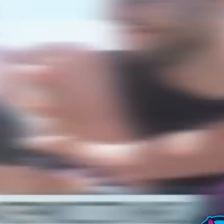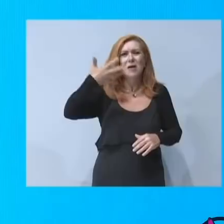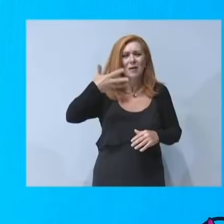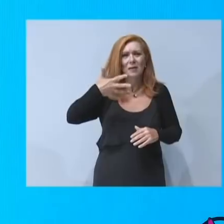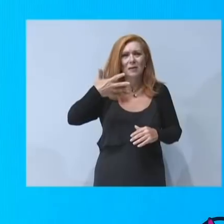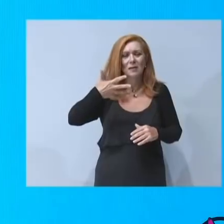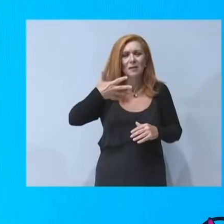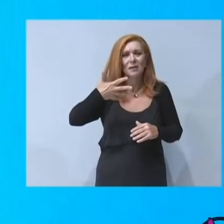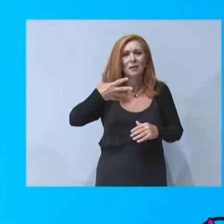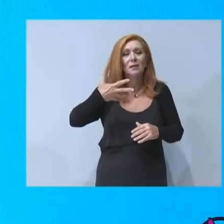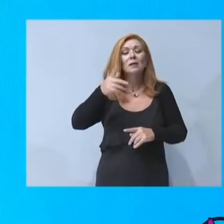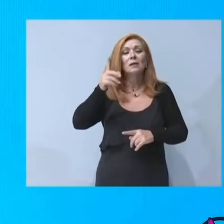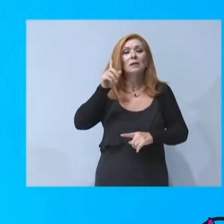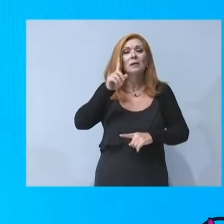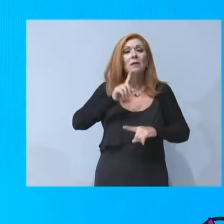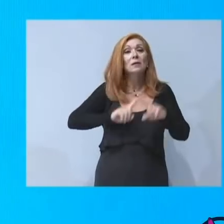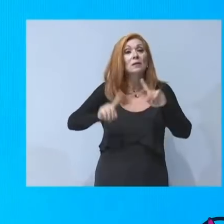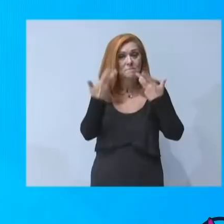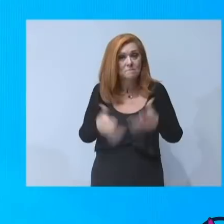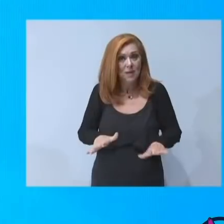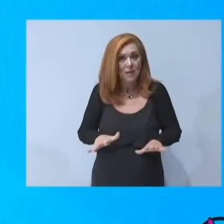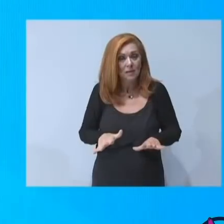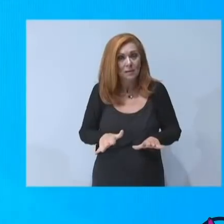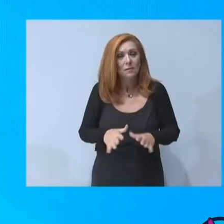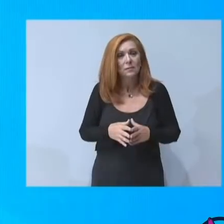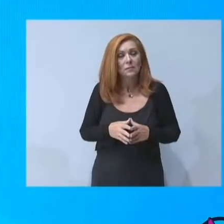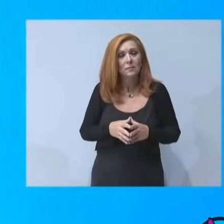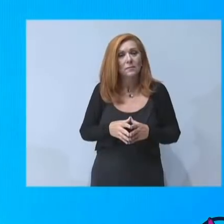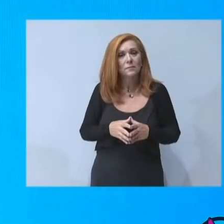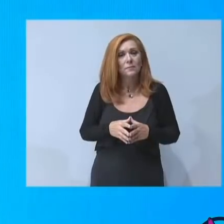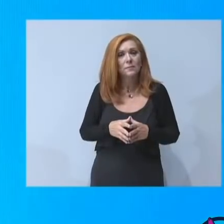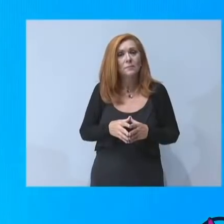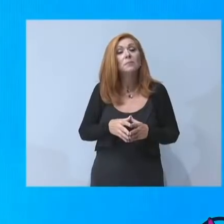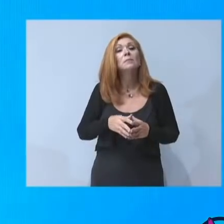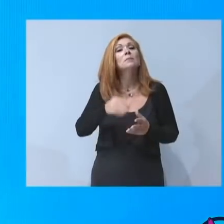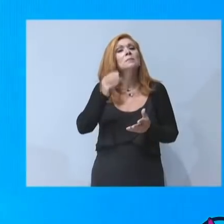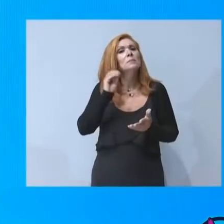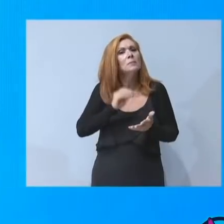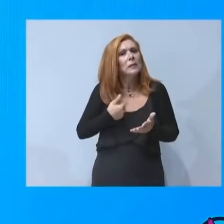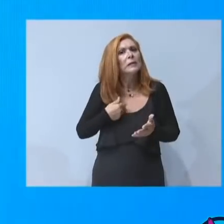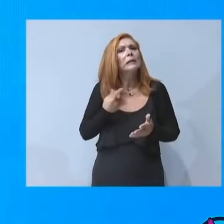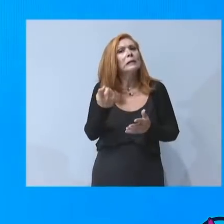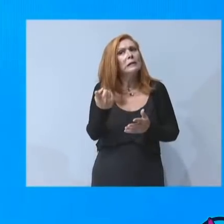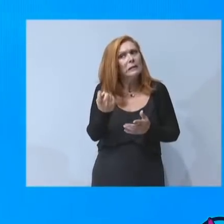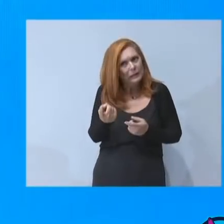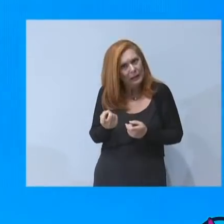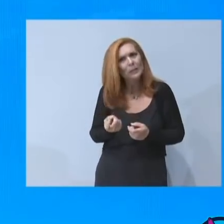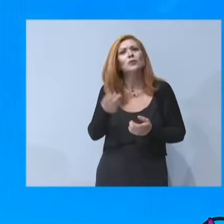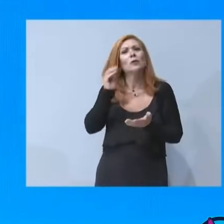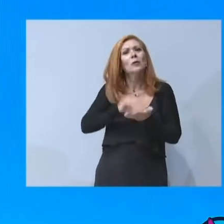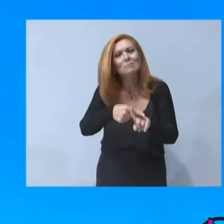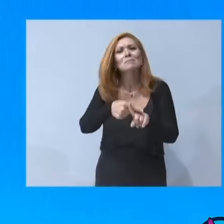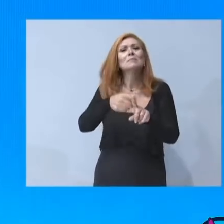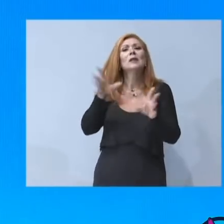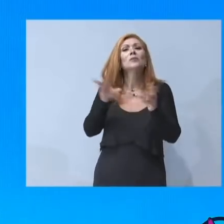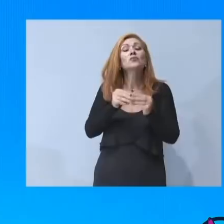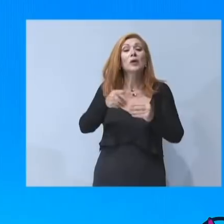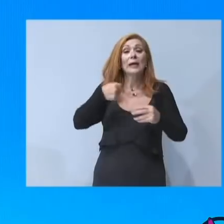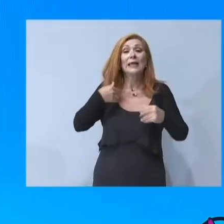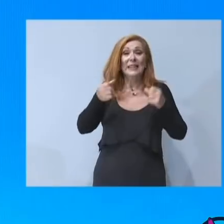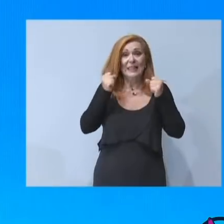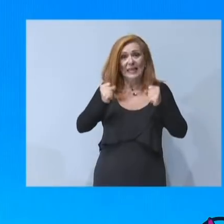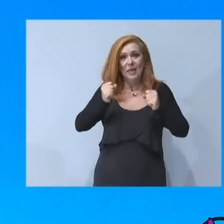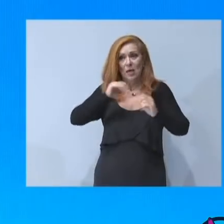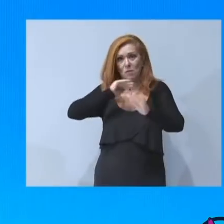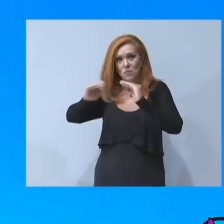Ορίστε. Αυτοί που θα έχουν εμβολιαστεί αποκτούν ένα ακόμα κίνητρο για να συνδυάσουν την προστασία της υγείας τους με την